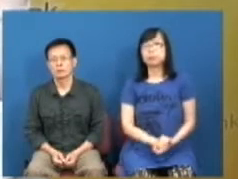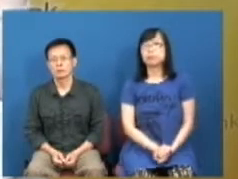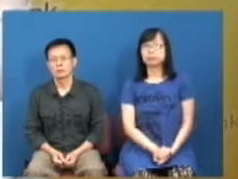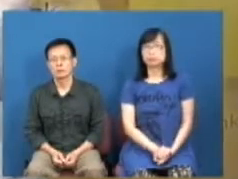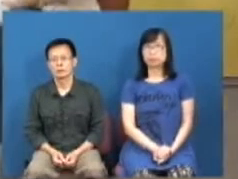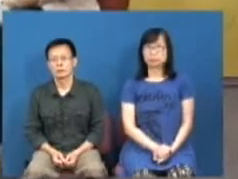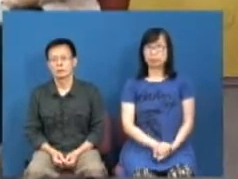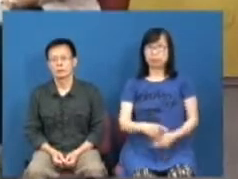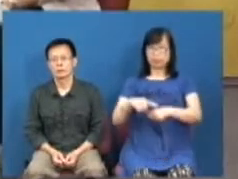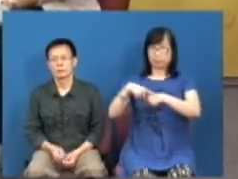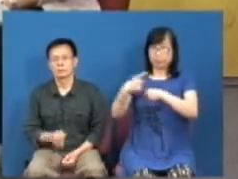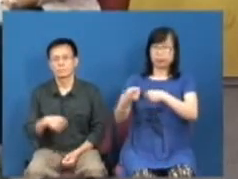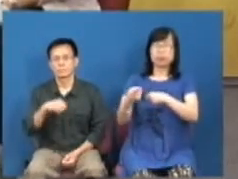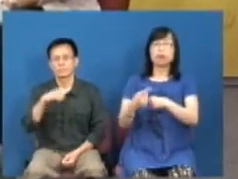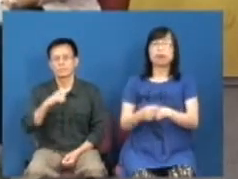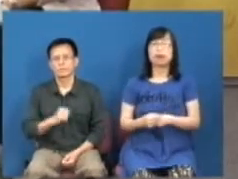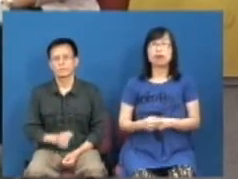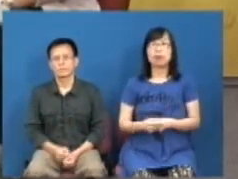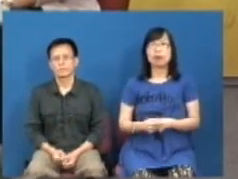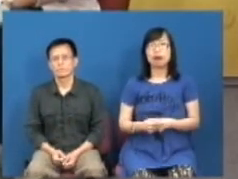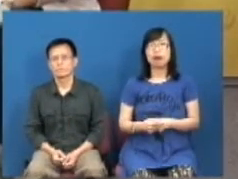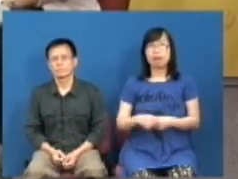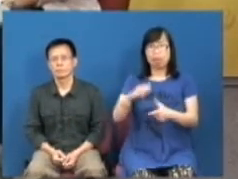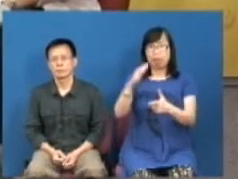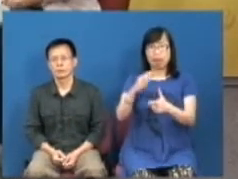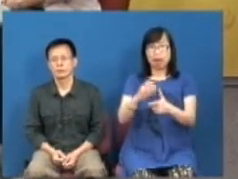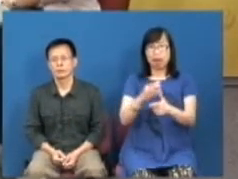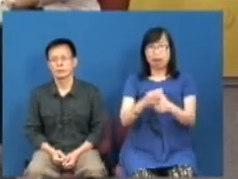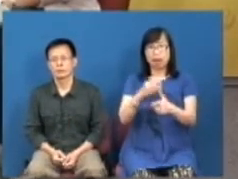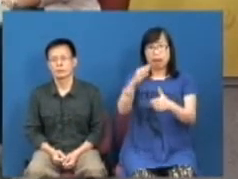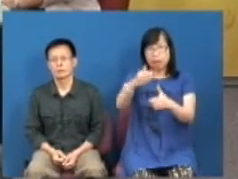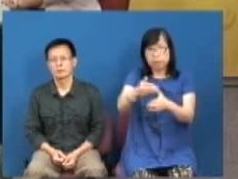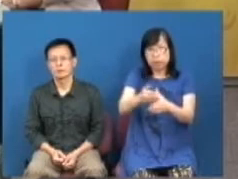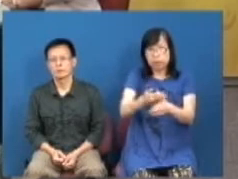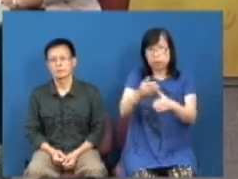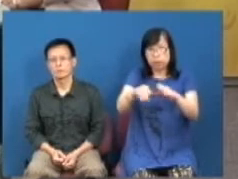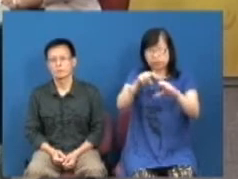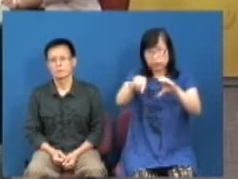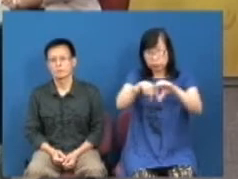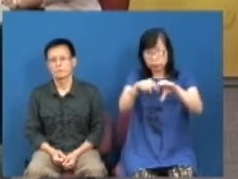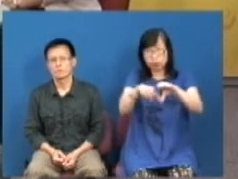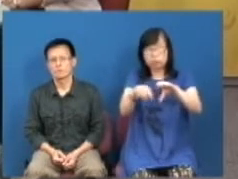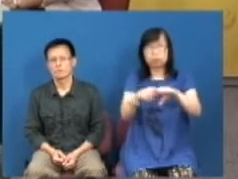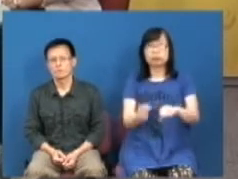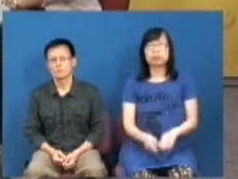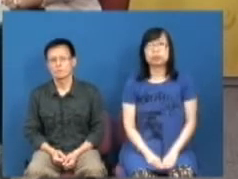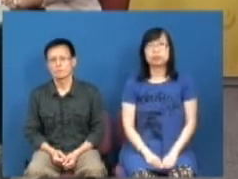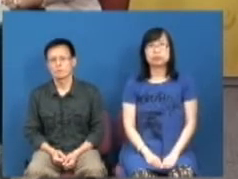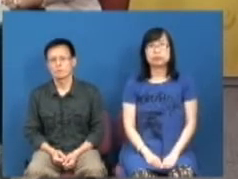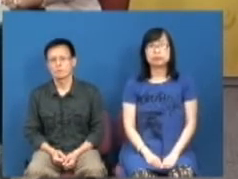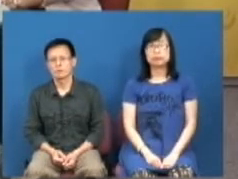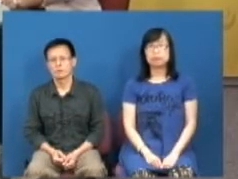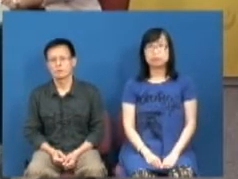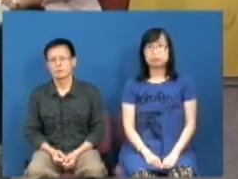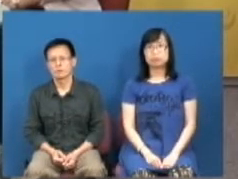嚇。咁另外岩洞呢方面你又點睇咧？ 岩洞就因為其實即係成個